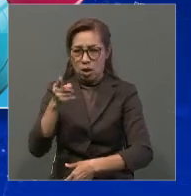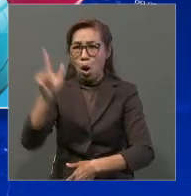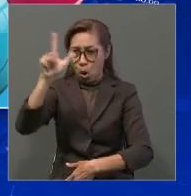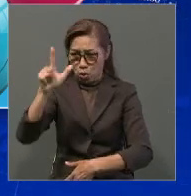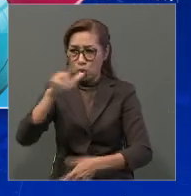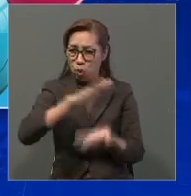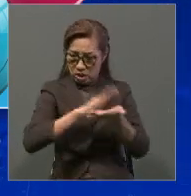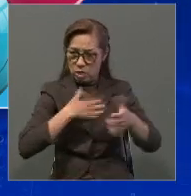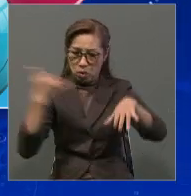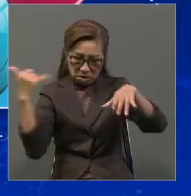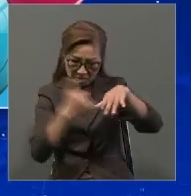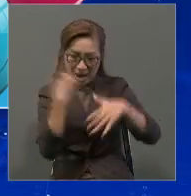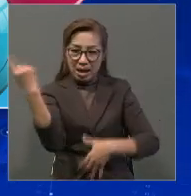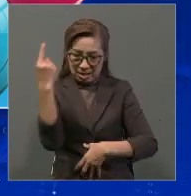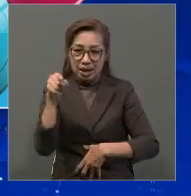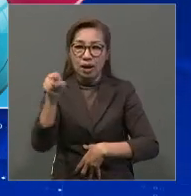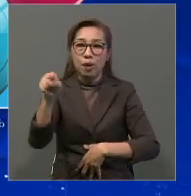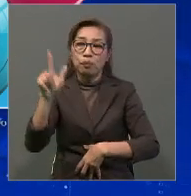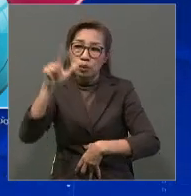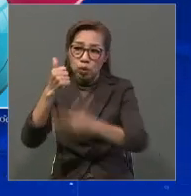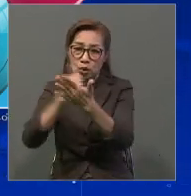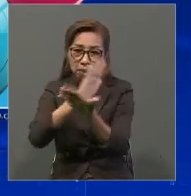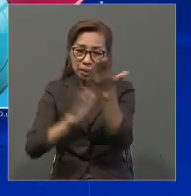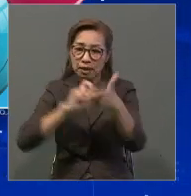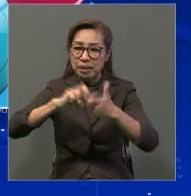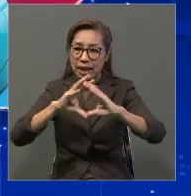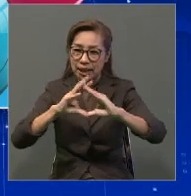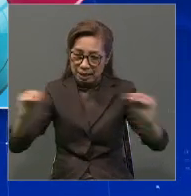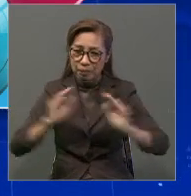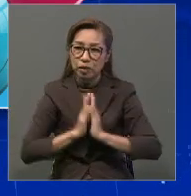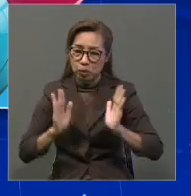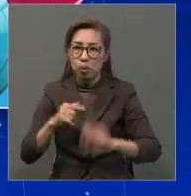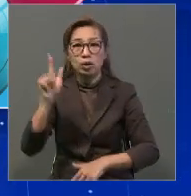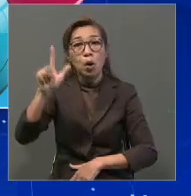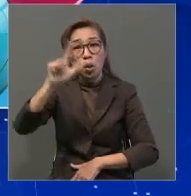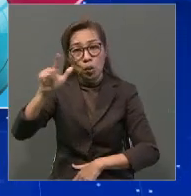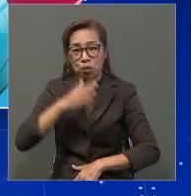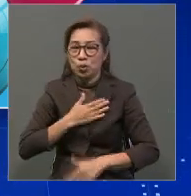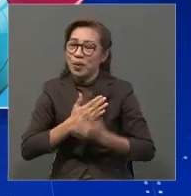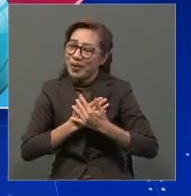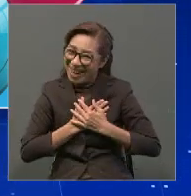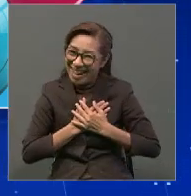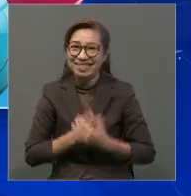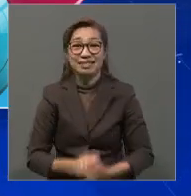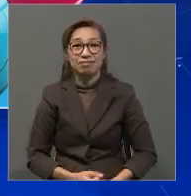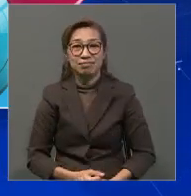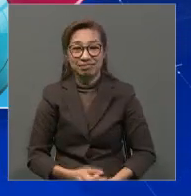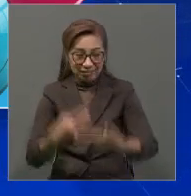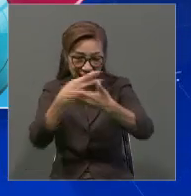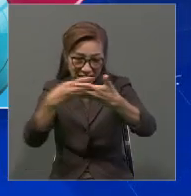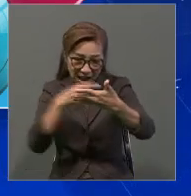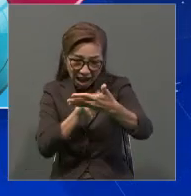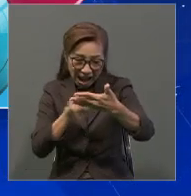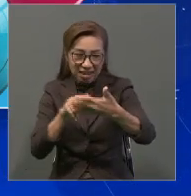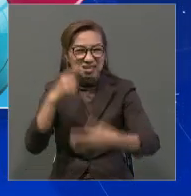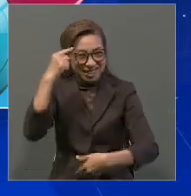เรียนหนูค่ะขอบคุณลุงที่ทำให้ประเทศสงบสุขนะคะหนูรักลุงตู ่โอ้โหถ้าเห็นแบบนี้แล้วนี่นะคะเชื่